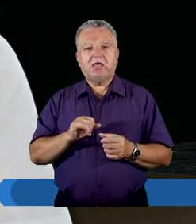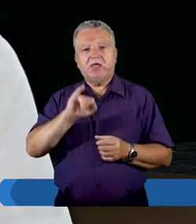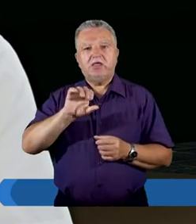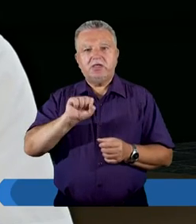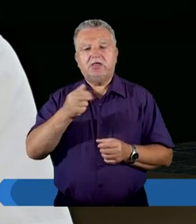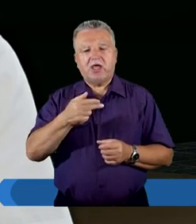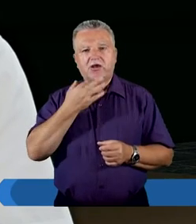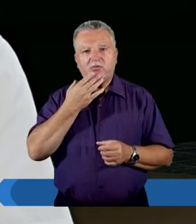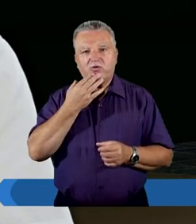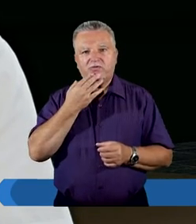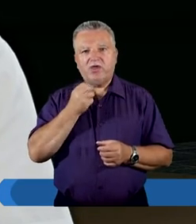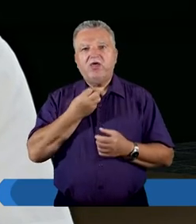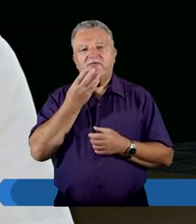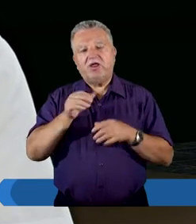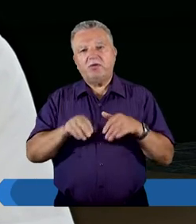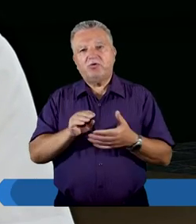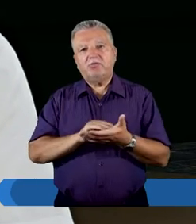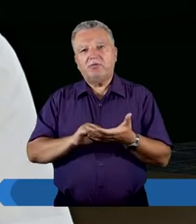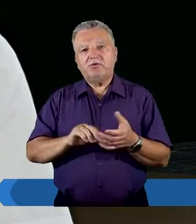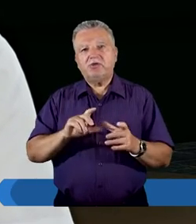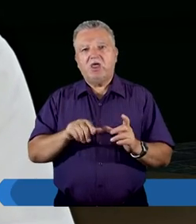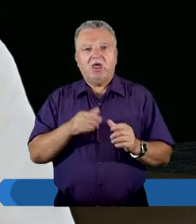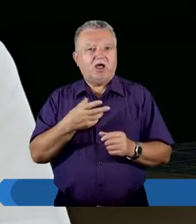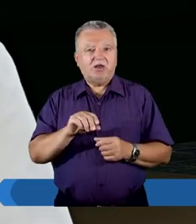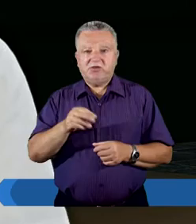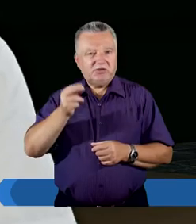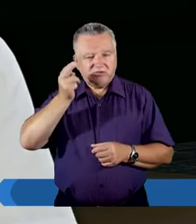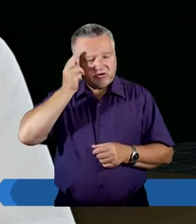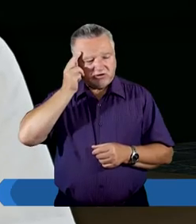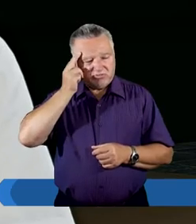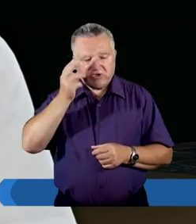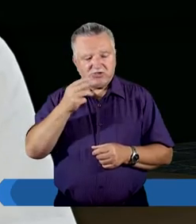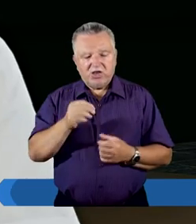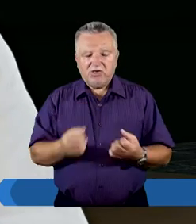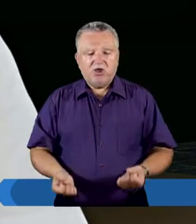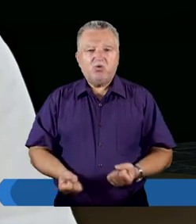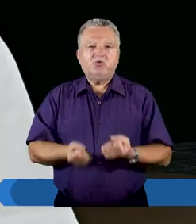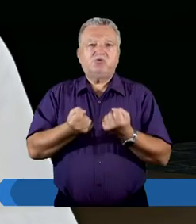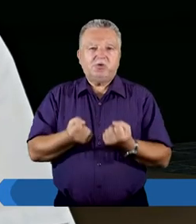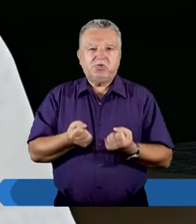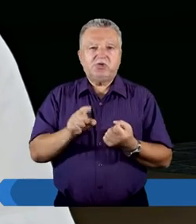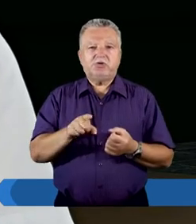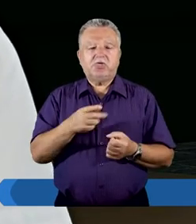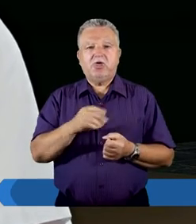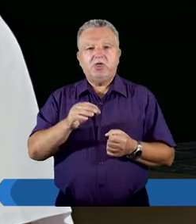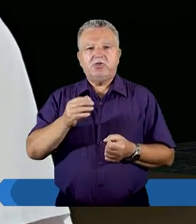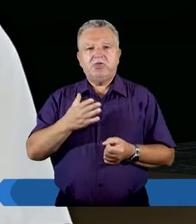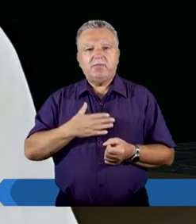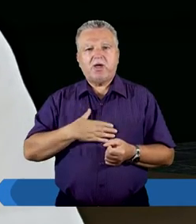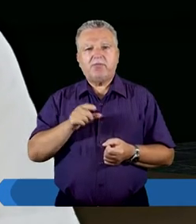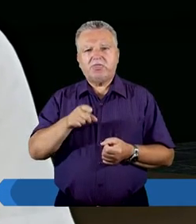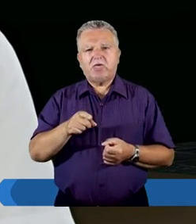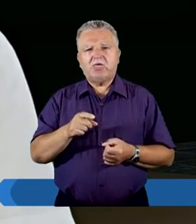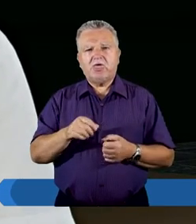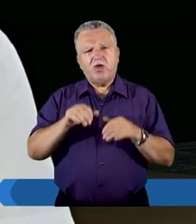wiele mógłbym wam jeszcze napisać i podać, tylko nie znieślibyście, nie potrafilibyście tego dźwignąć. Nie posiadamy takiej